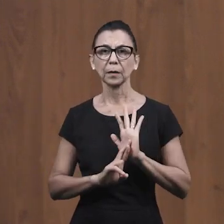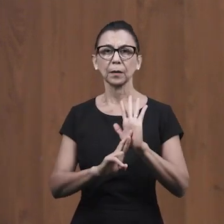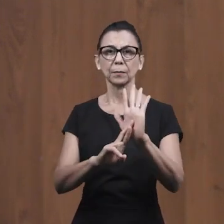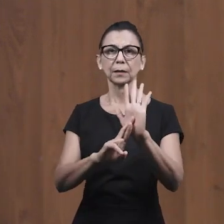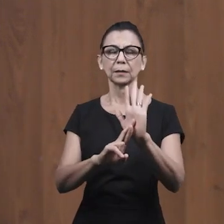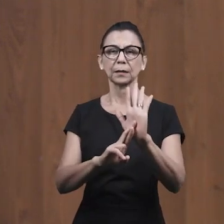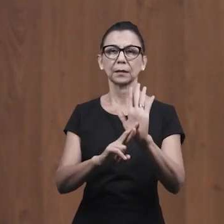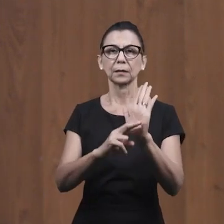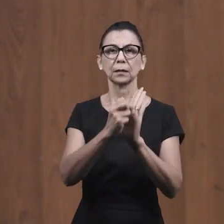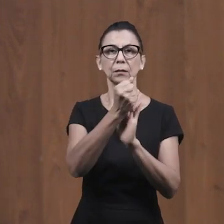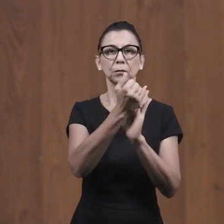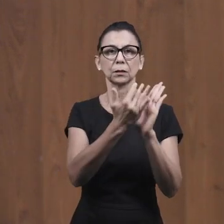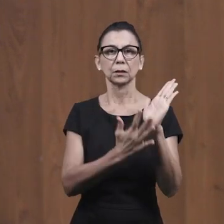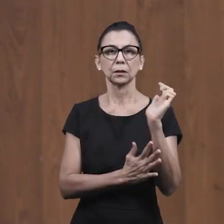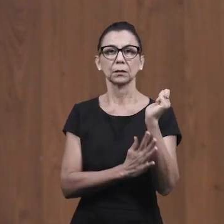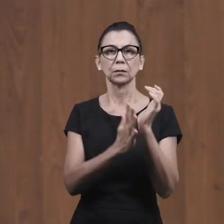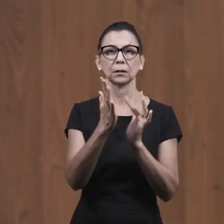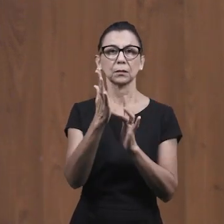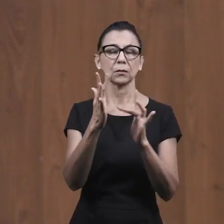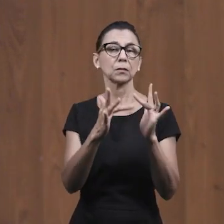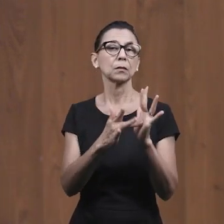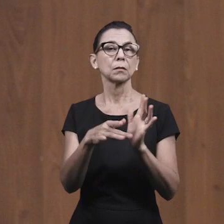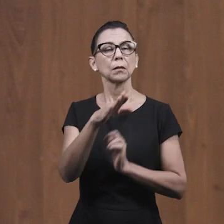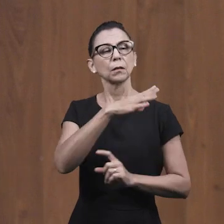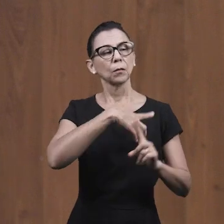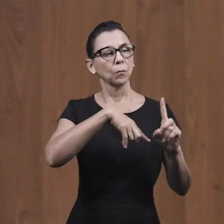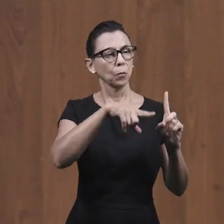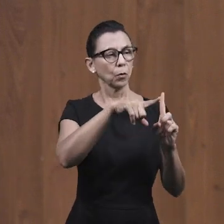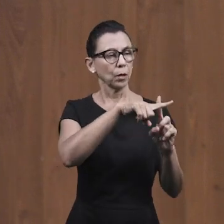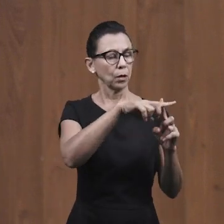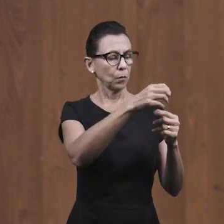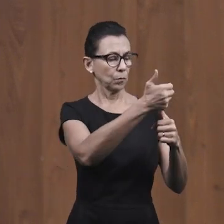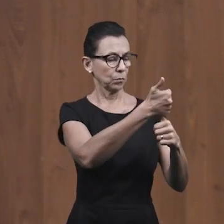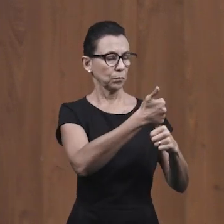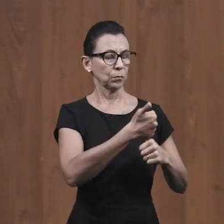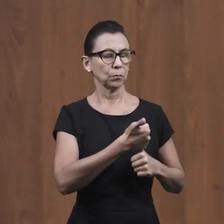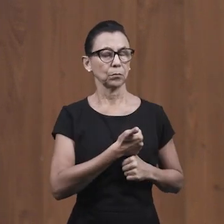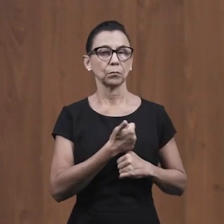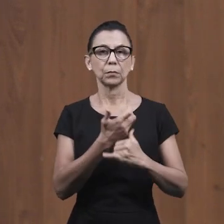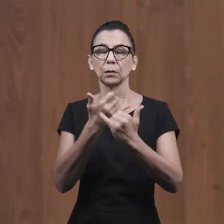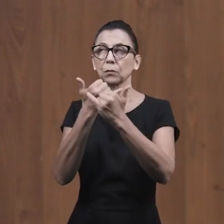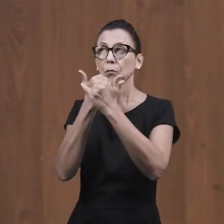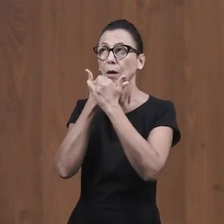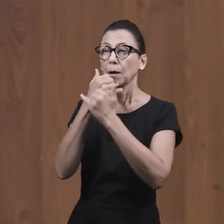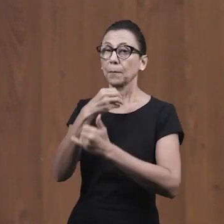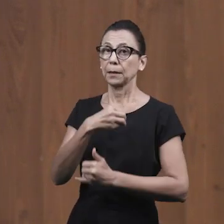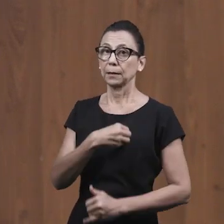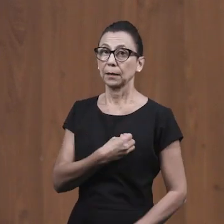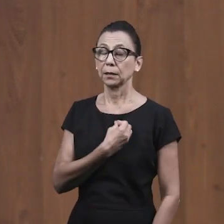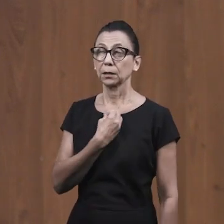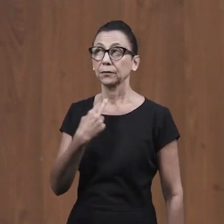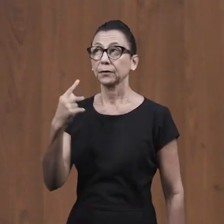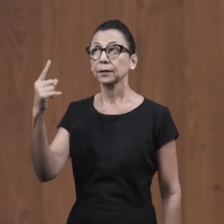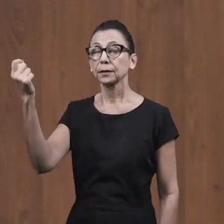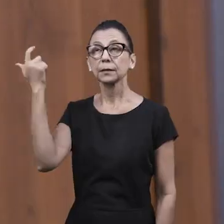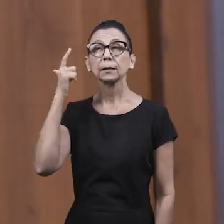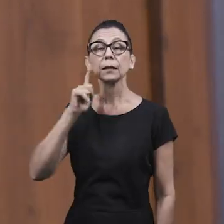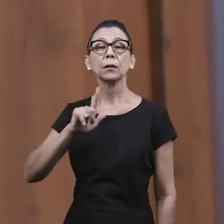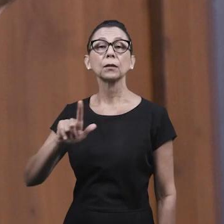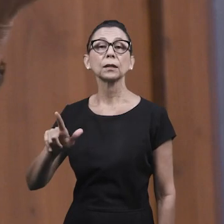qui a été versé à la croix pour purifier nos péchés et nous donner la vie